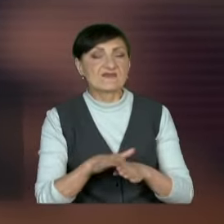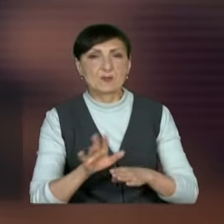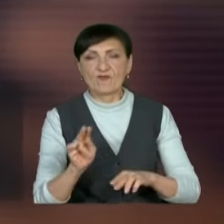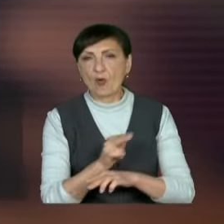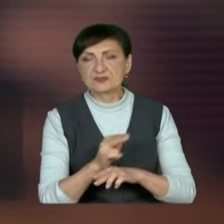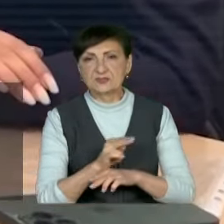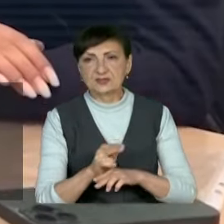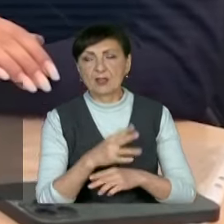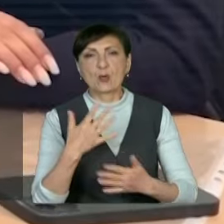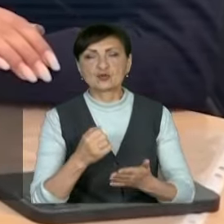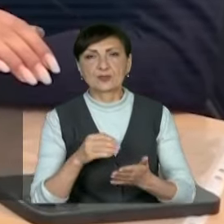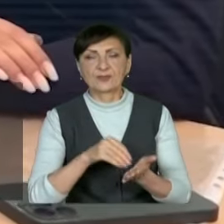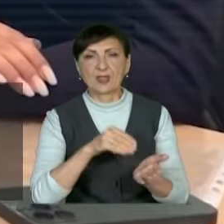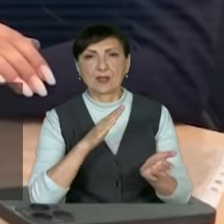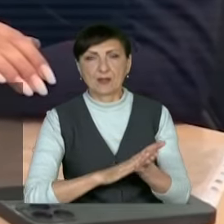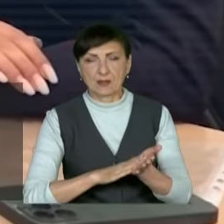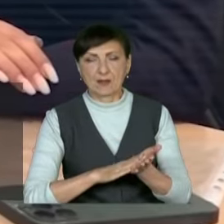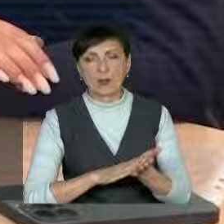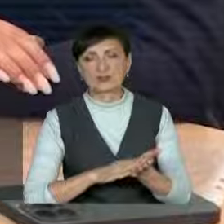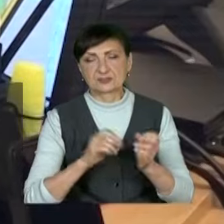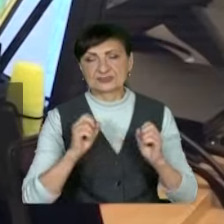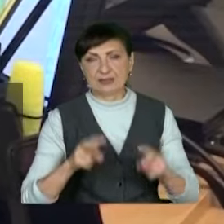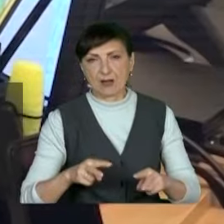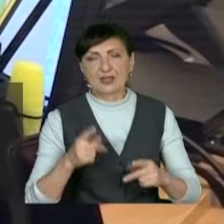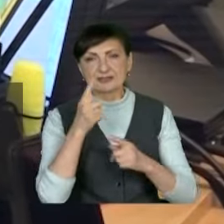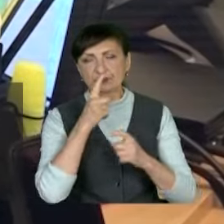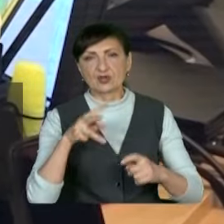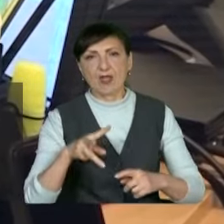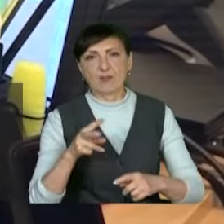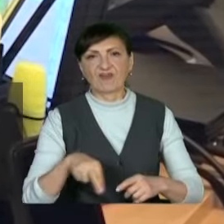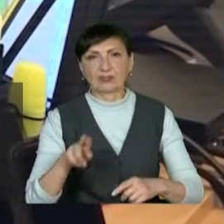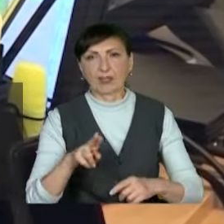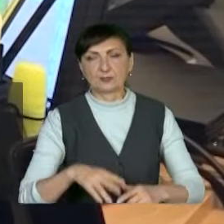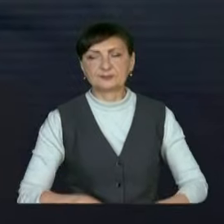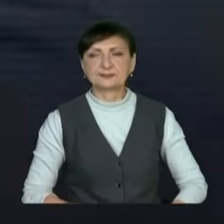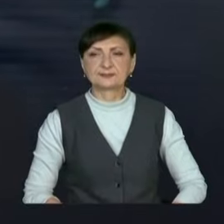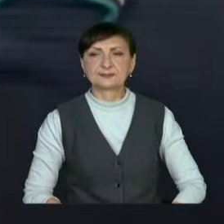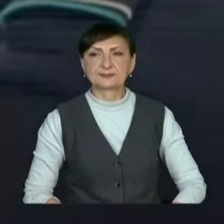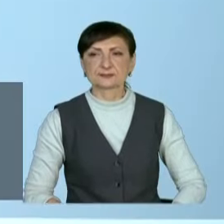воспитанием детей, поставлены на профилактический учет, сообщили в МВД.